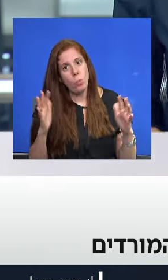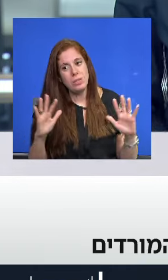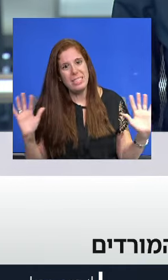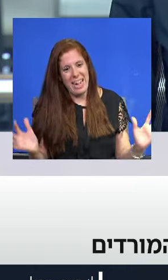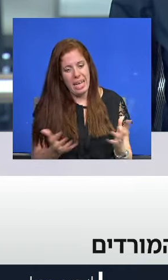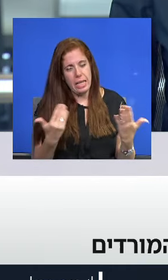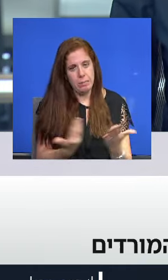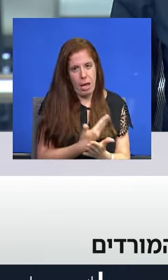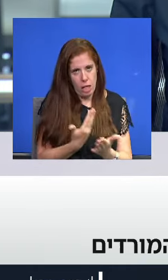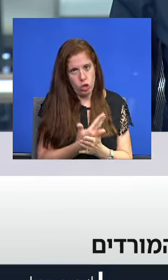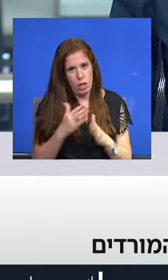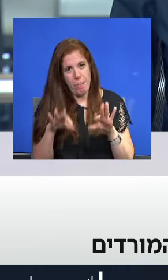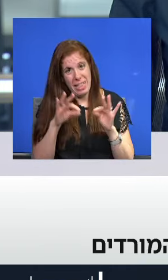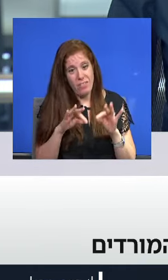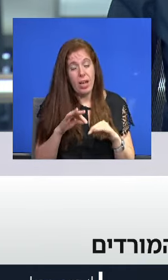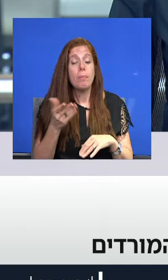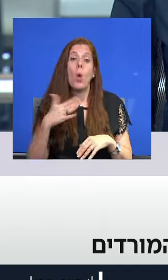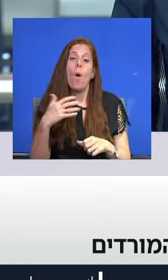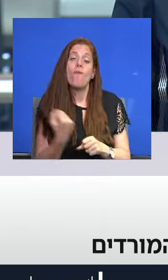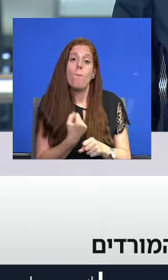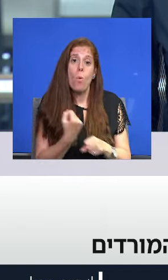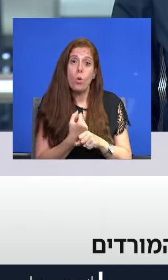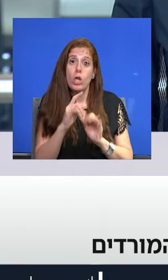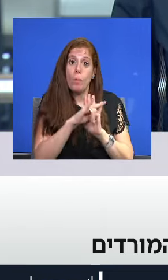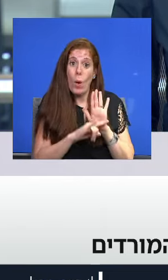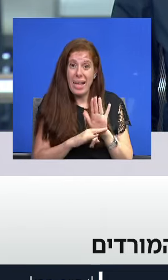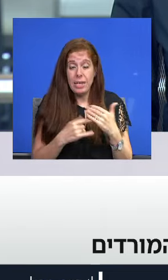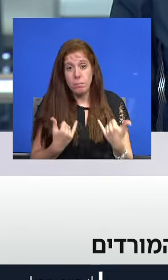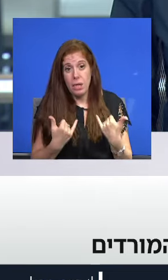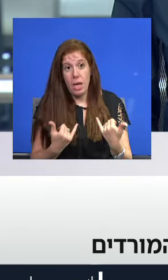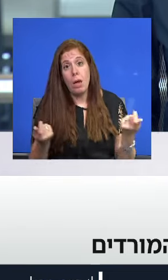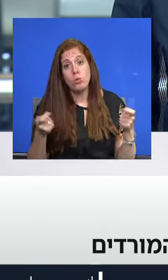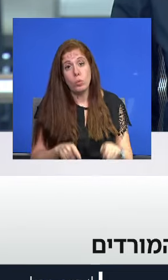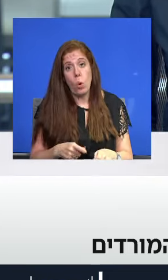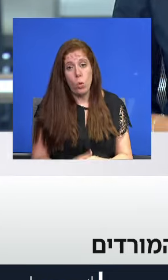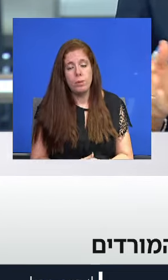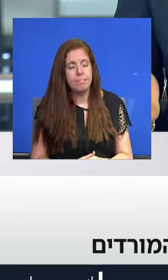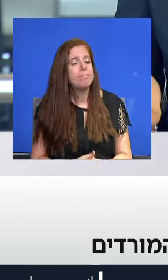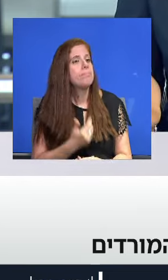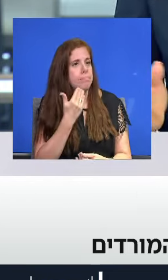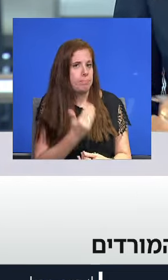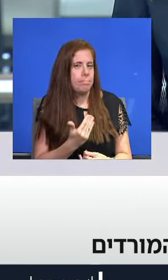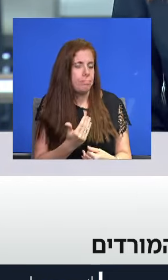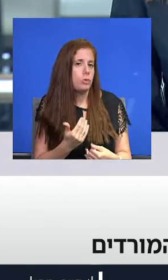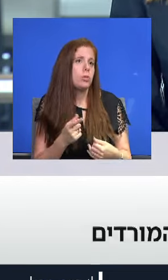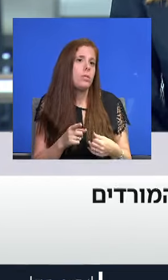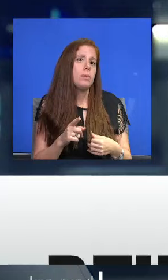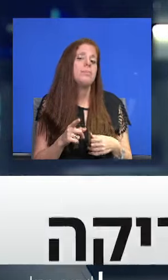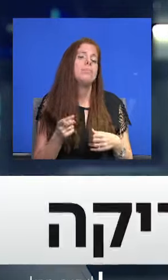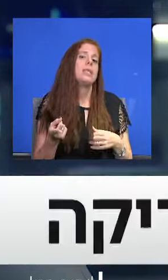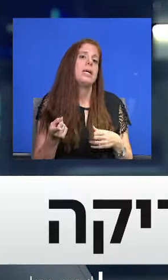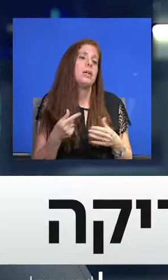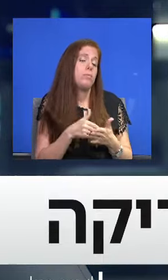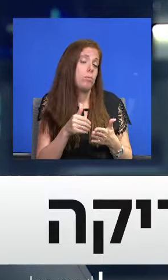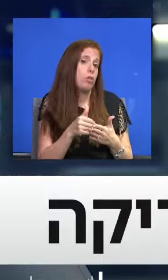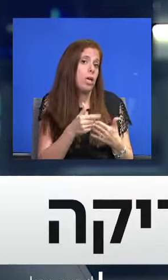את בית הנבחרים, כי רוב הפעולות של המחוקקים בשלב הזה משותקות. תודה רבה, נתן. בהמשך לדברים שלך, אנחנו